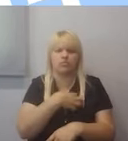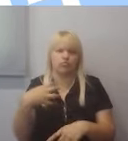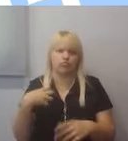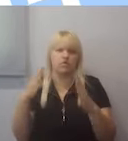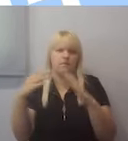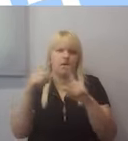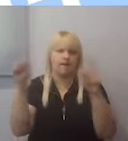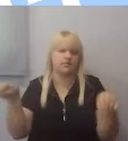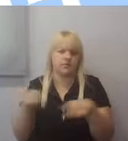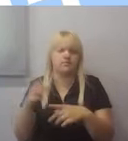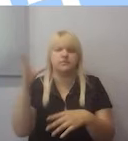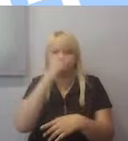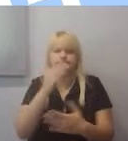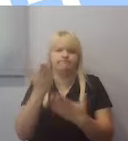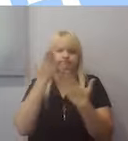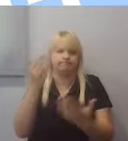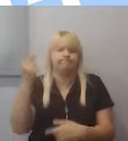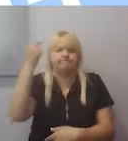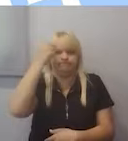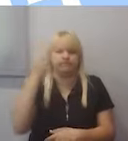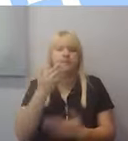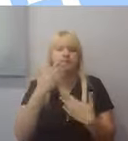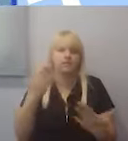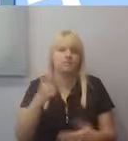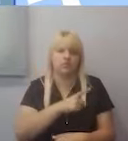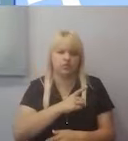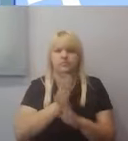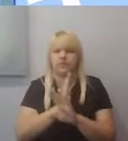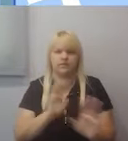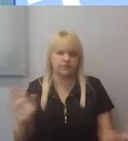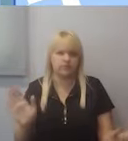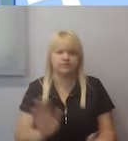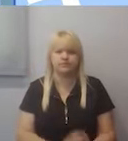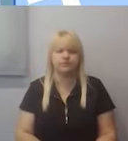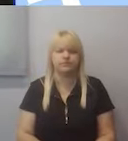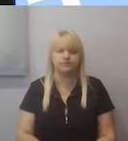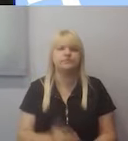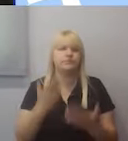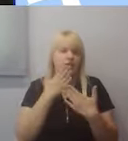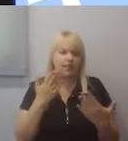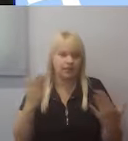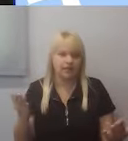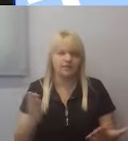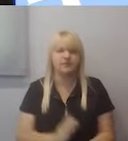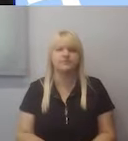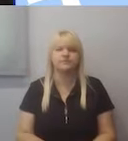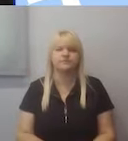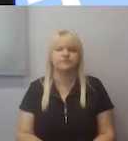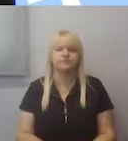mājaslapās tā paldies par uzmanību tas būs viss paldies